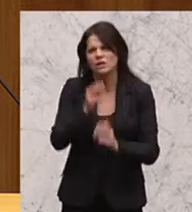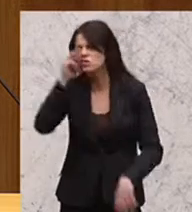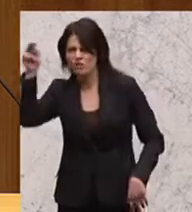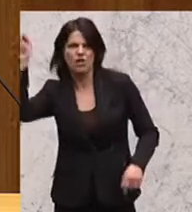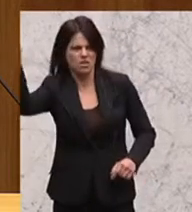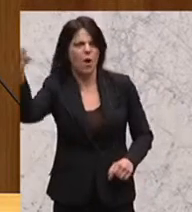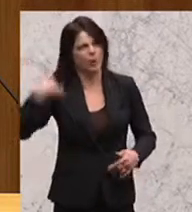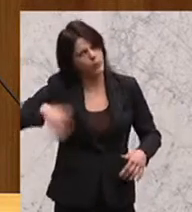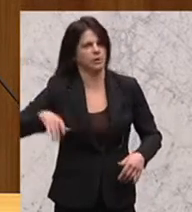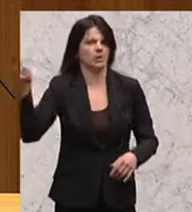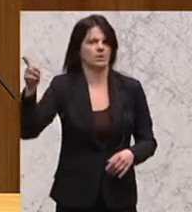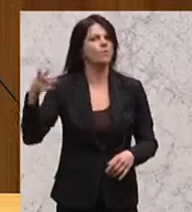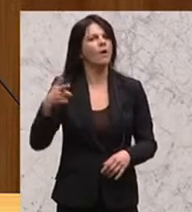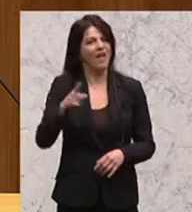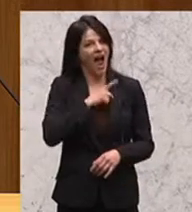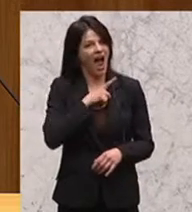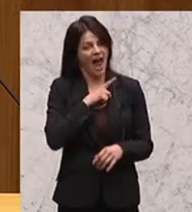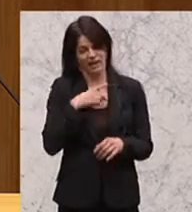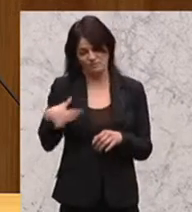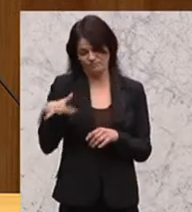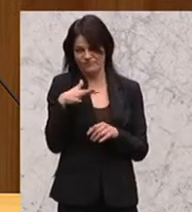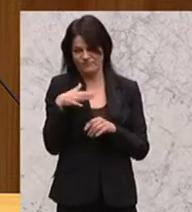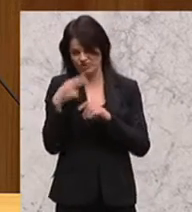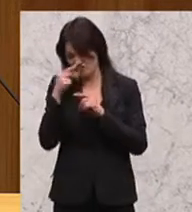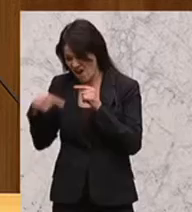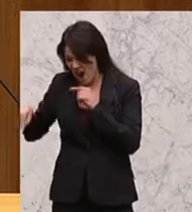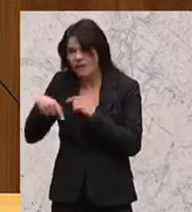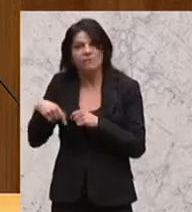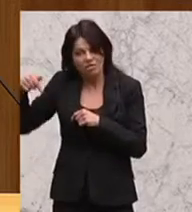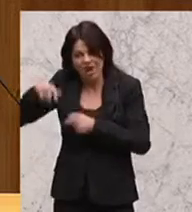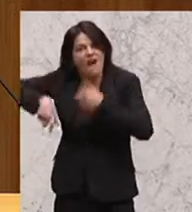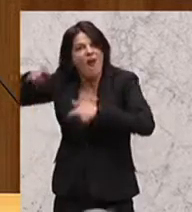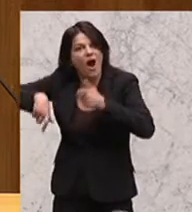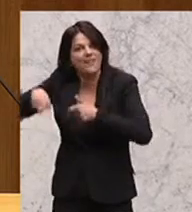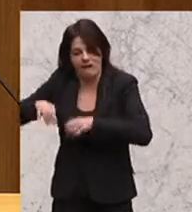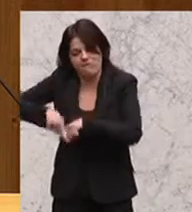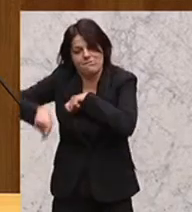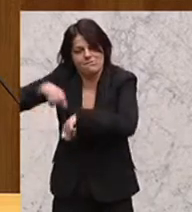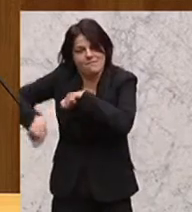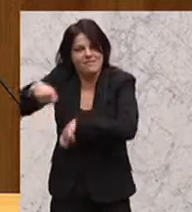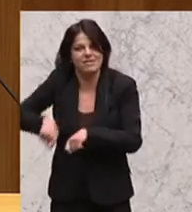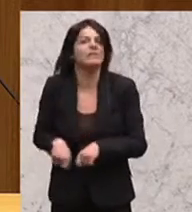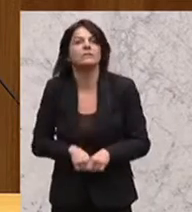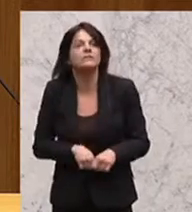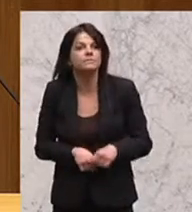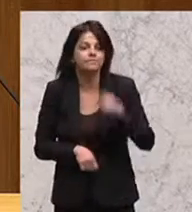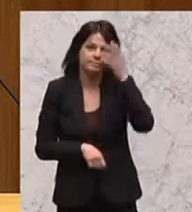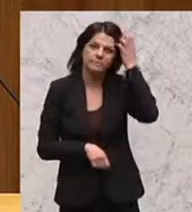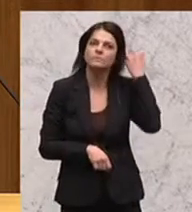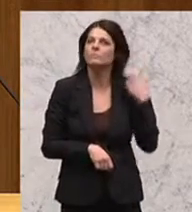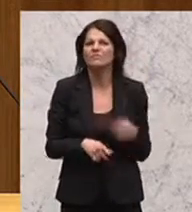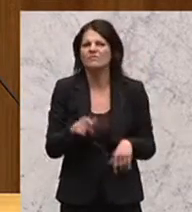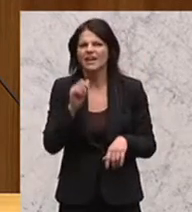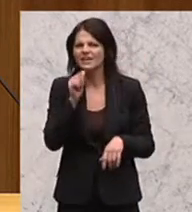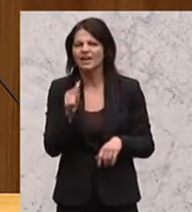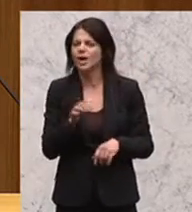sollten. Nämlich unter die eigene Bettdecke. Weil dort tummeln sich die Leute, die tatsächlich reingreifen. Nicht nur in